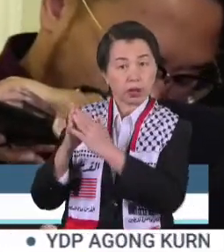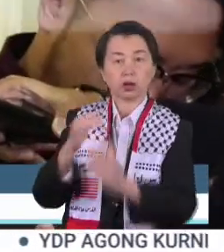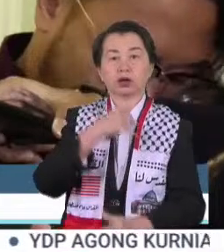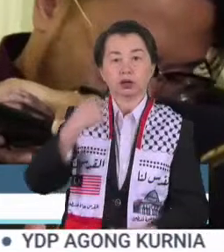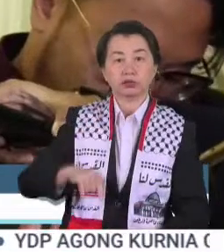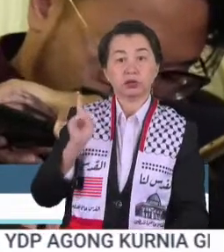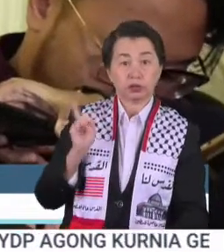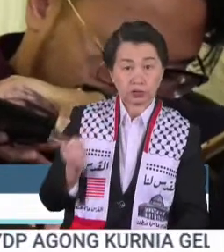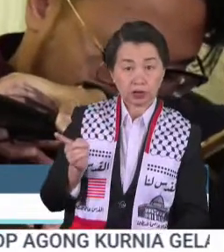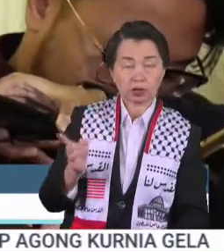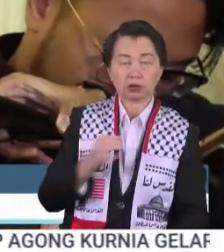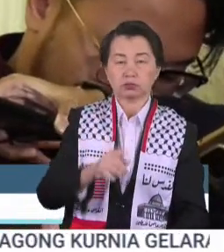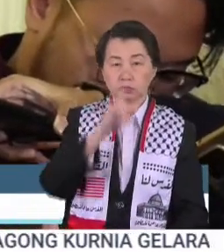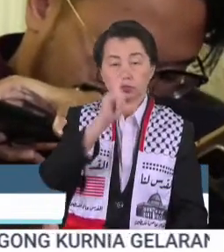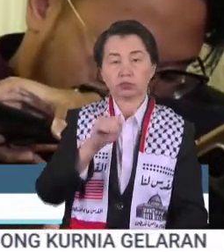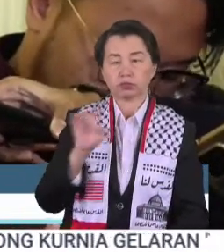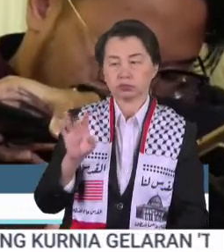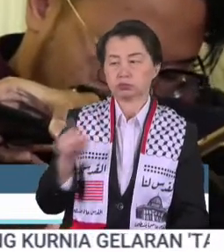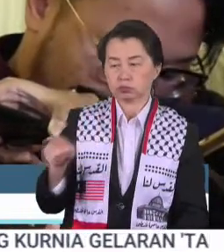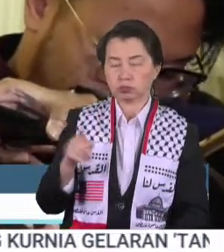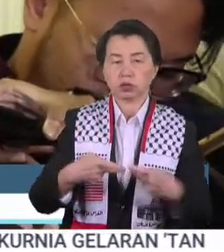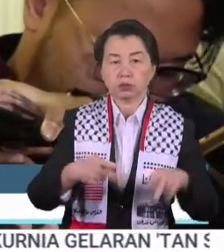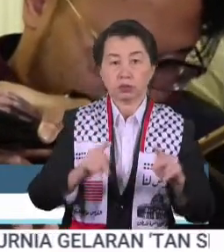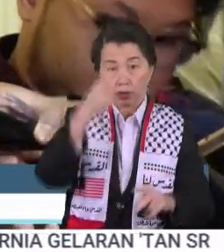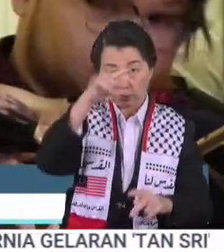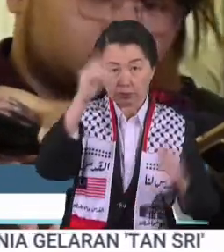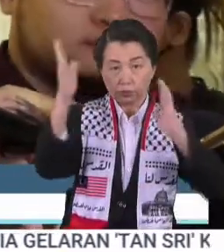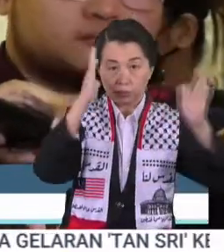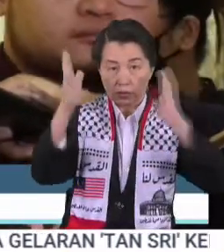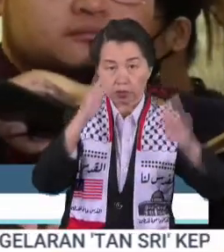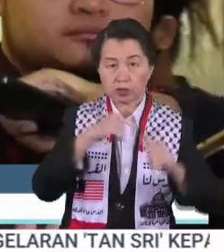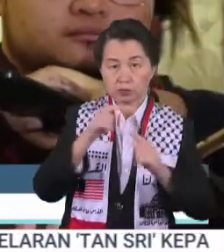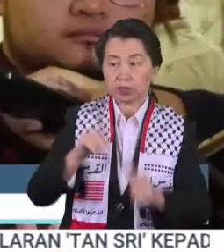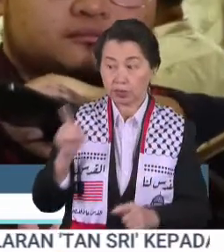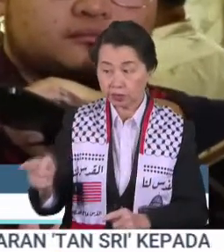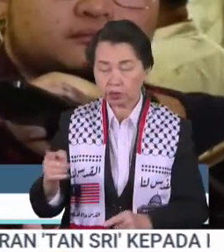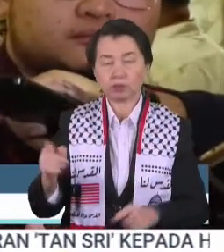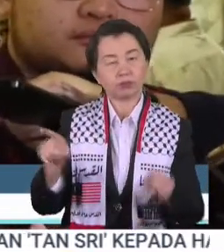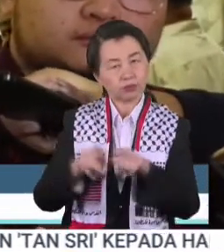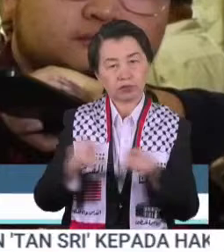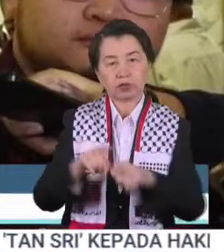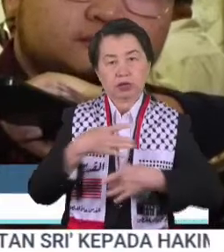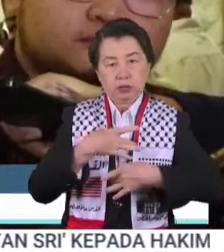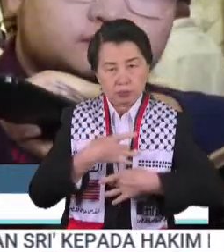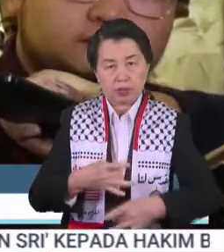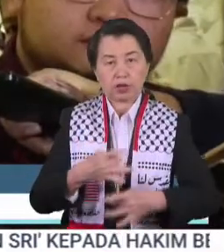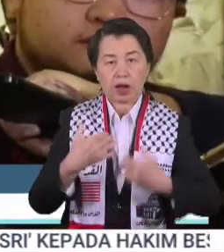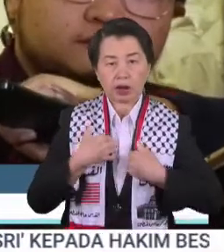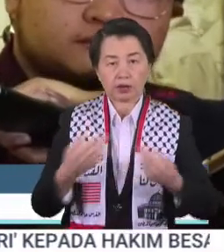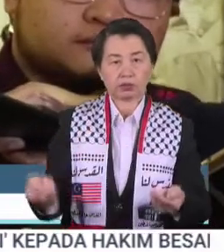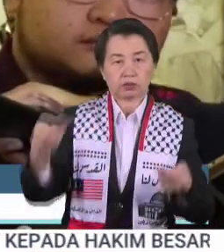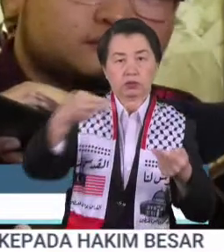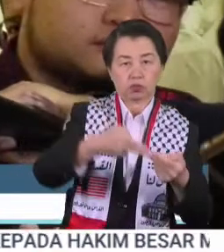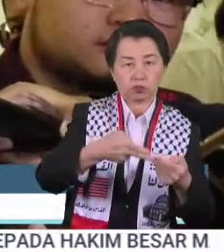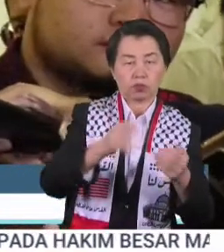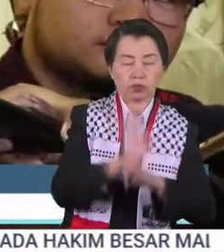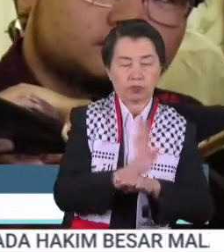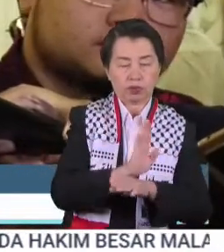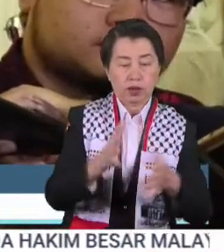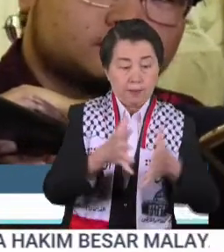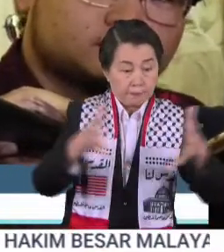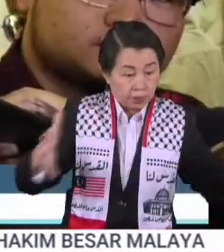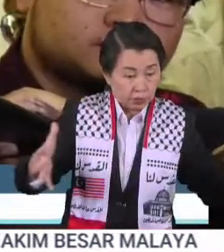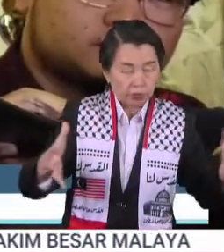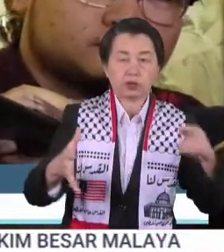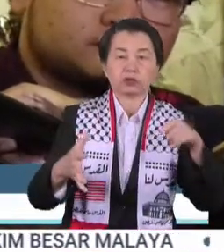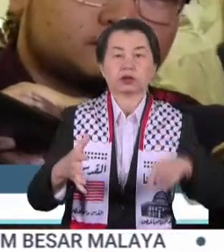Jadi ini sudah tentu merupakan satu peluang kepada kita apabila mereka juga berminat untuk mengadakan hubungan perdagangan yang lebih